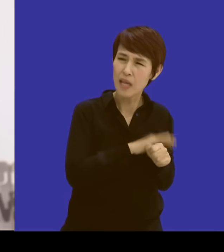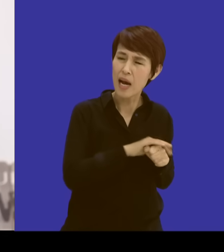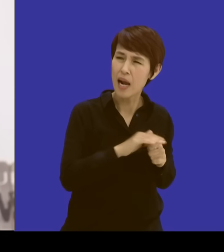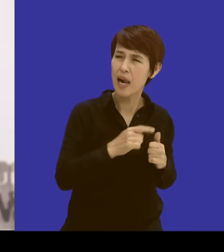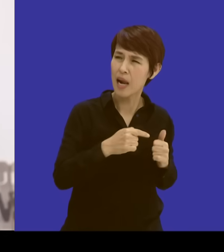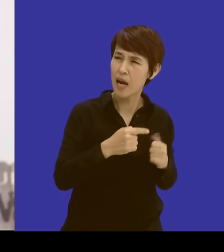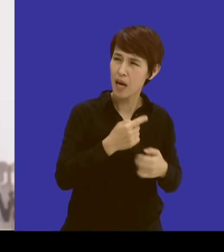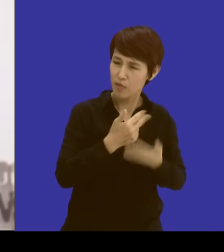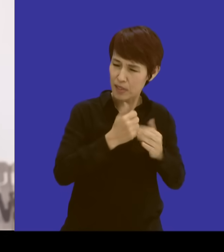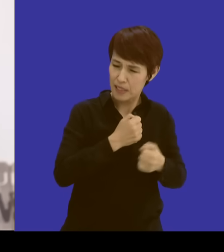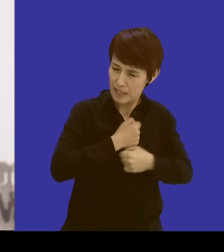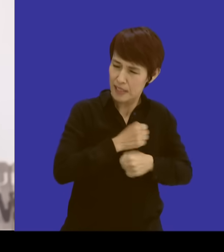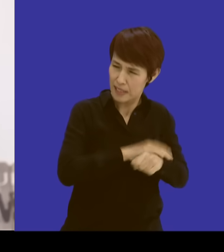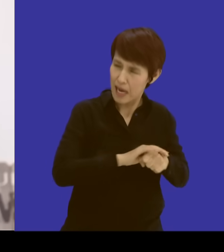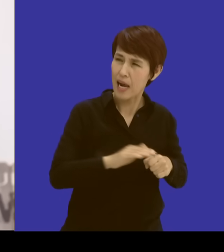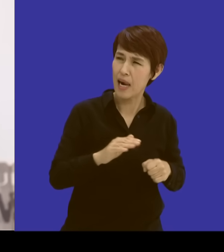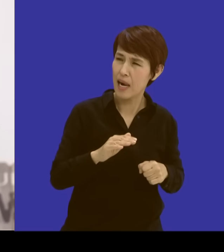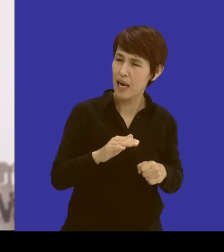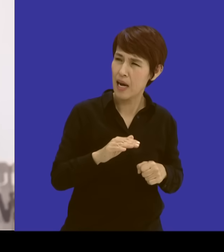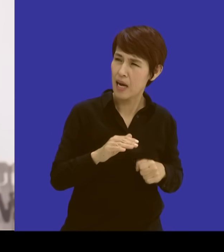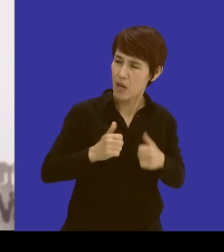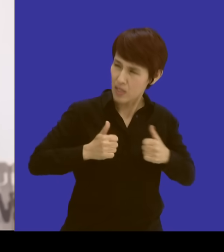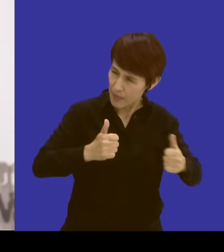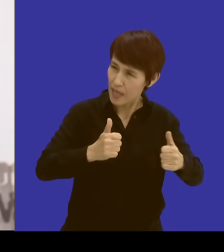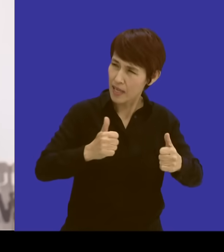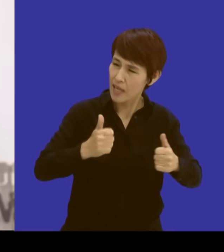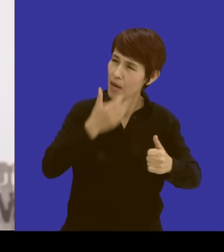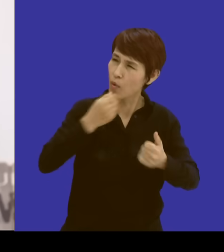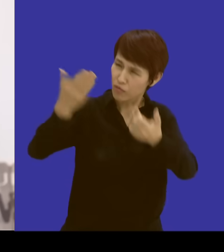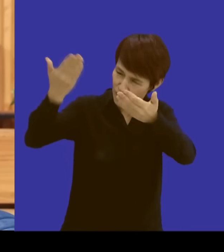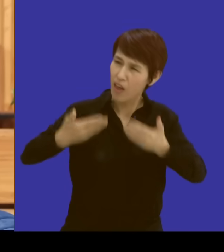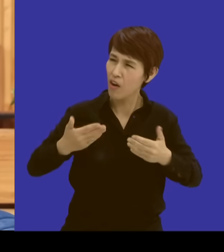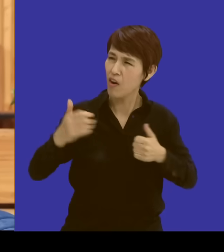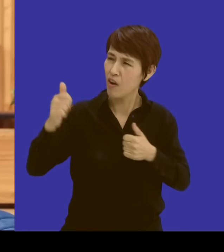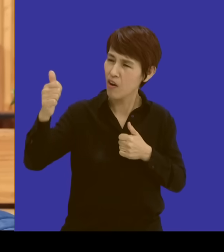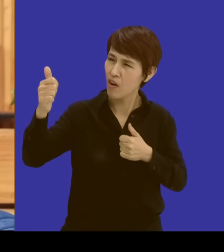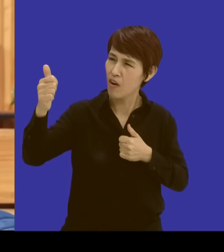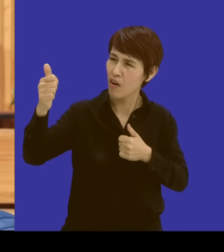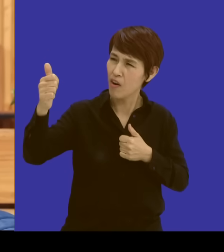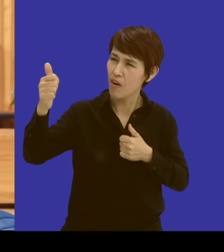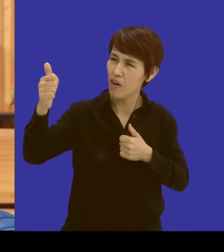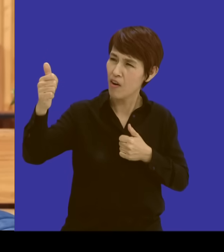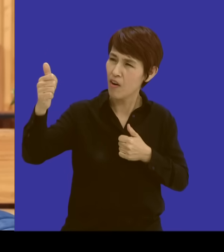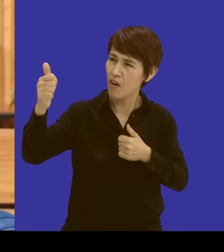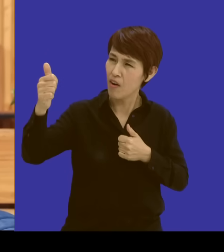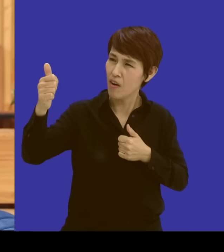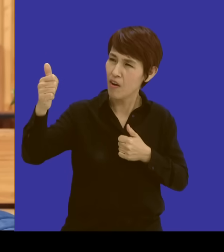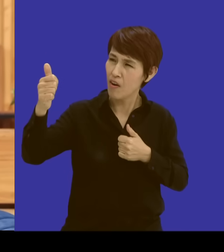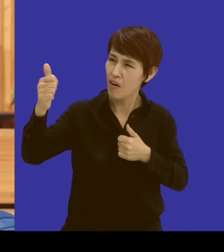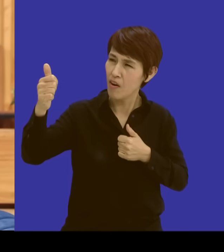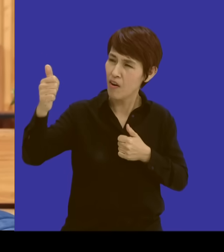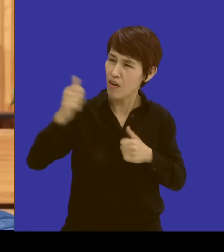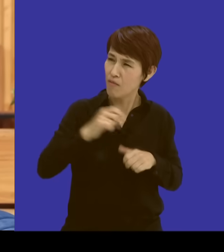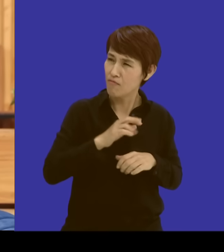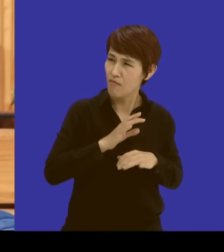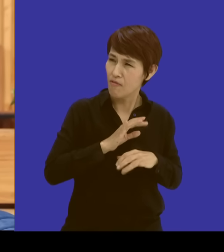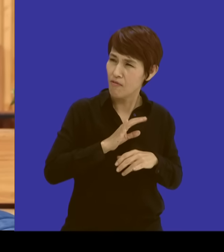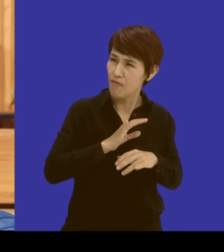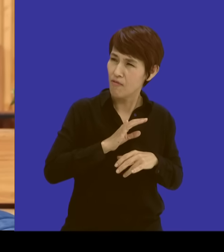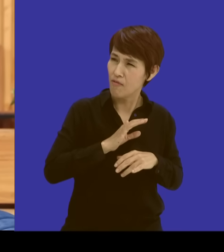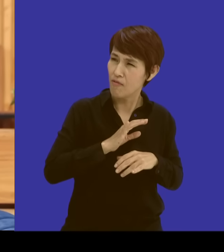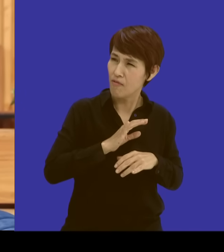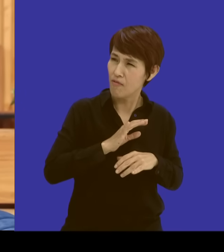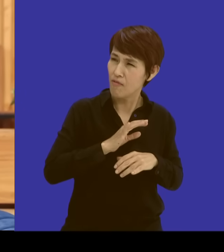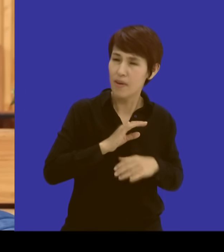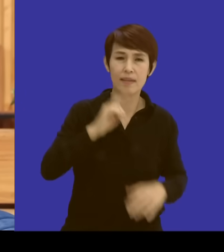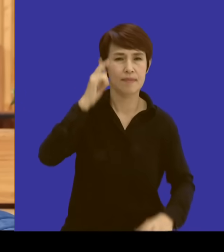줄 성수하고 잘 할 테니까 그냥 열심히 하는 저에게 복이나 주세요. 라는 마음으로 두려운